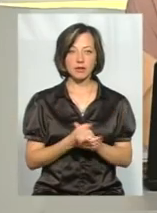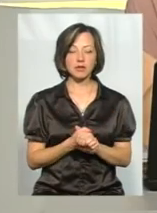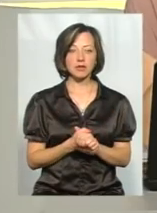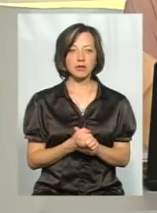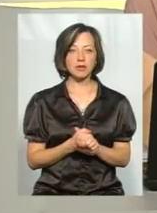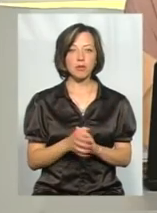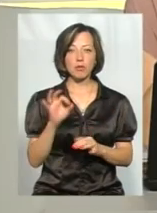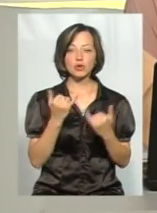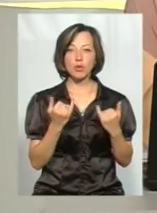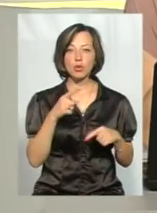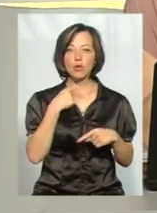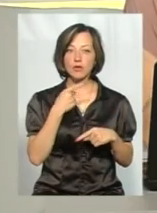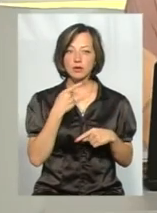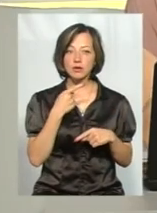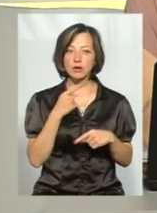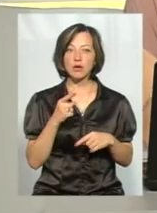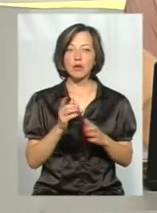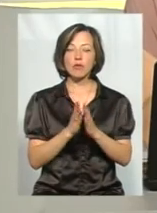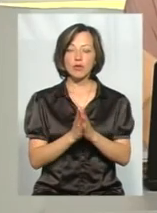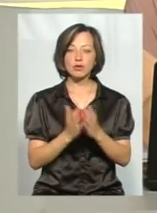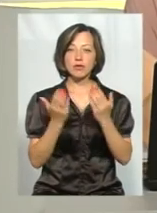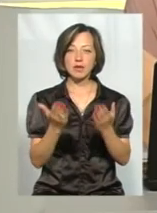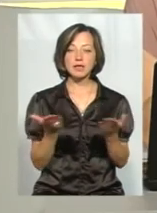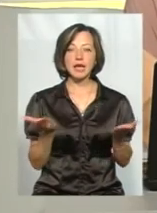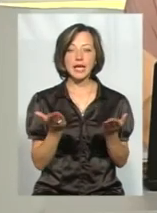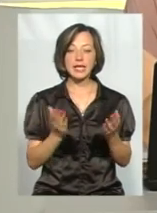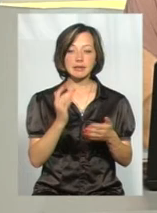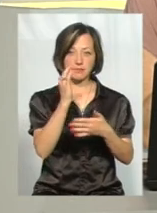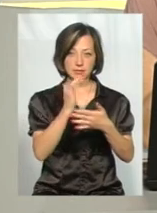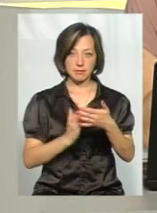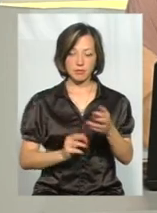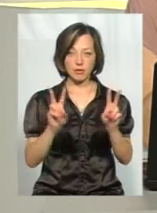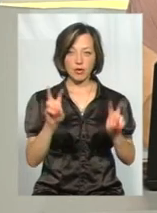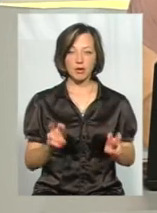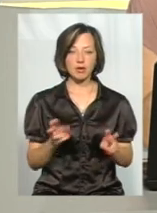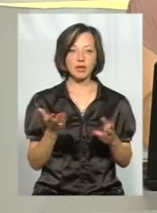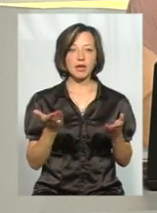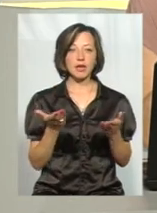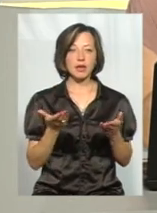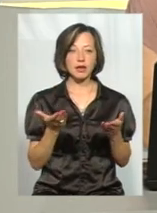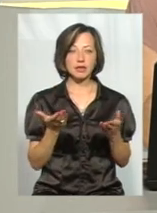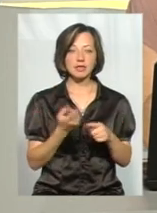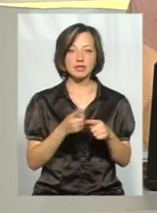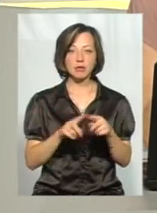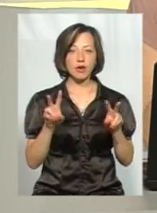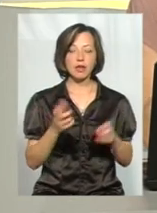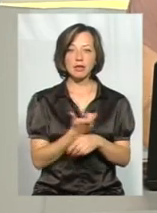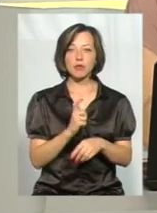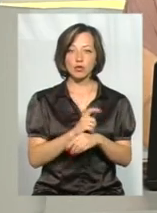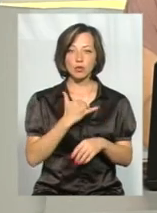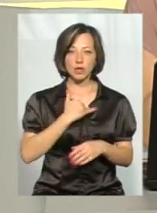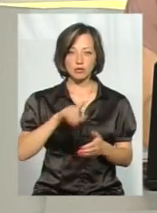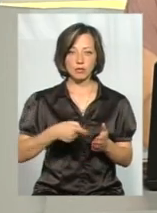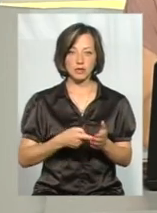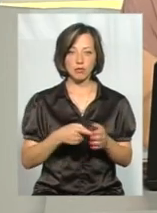які ми сьогодні говоримо. Прошу, пане Вікторе, які із них, яких із цих порід найбільше у нашому